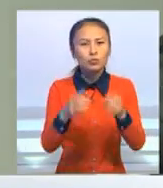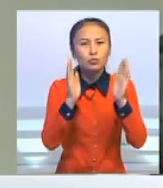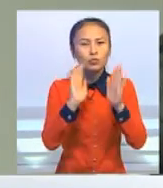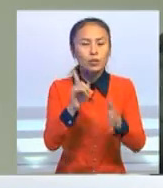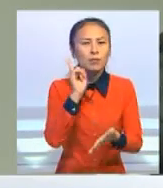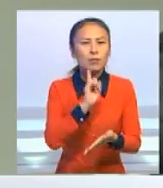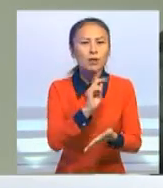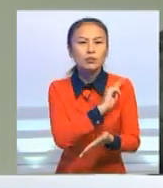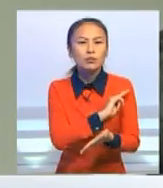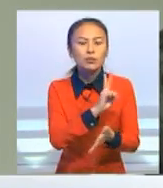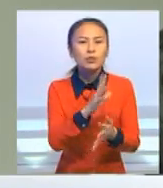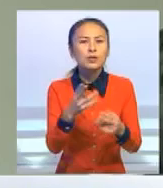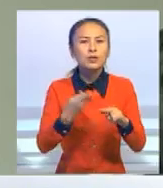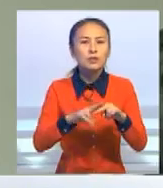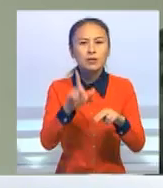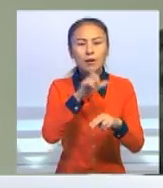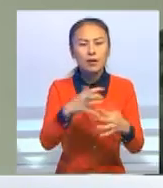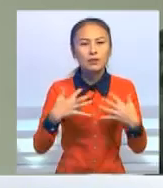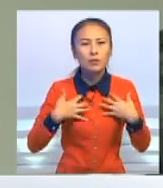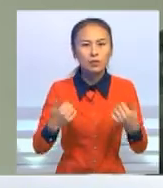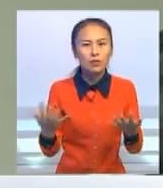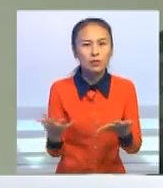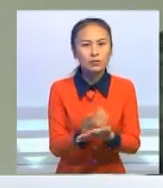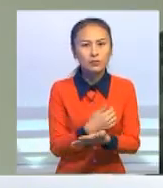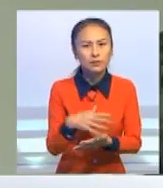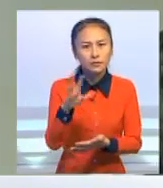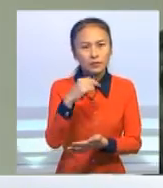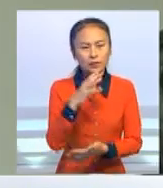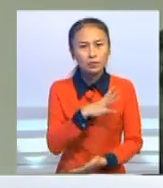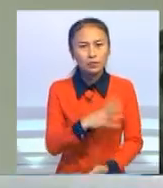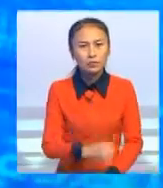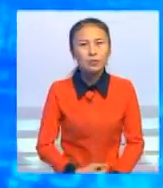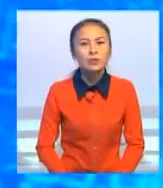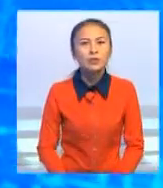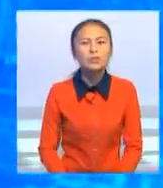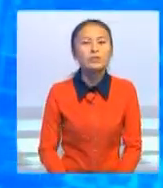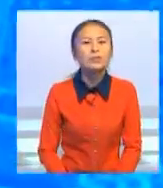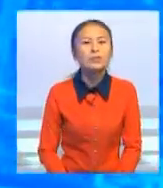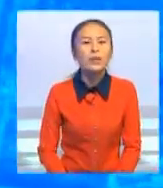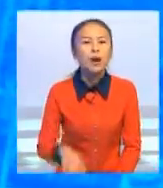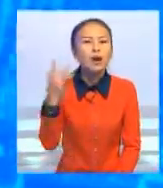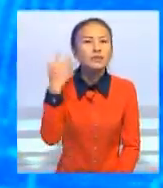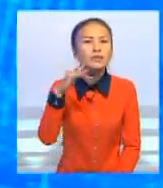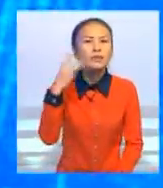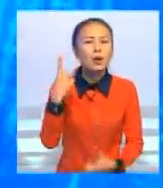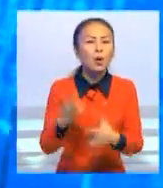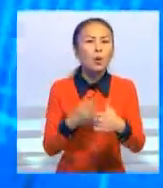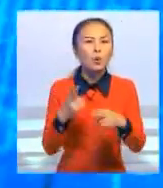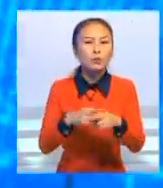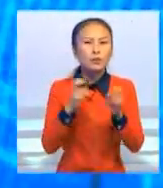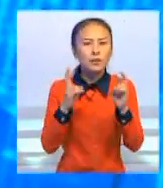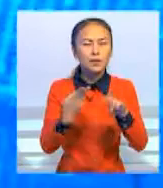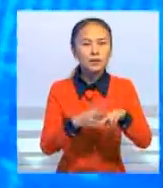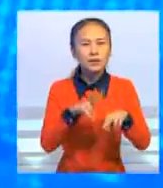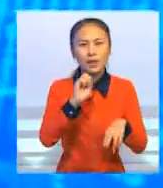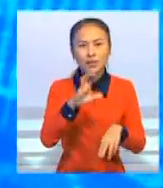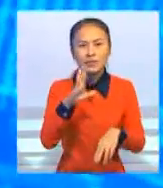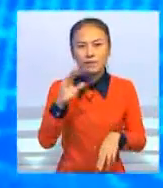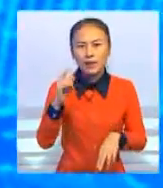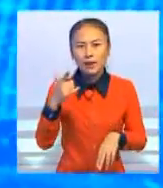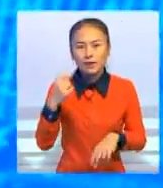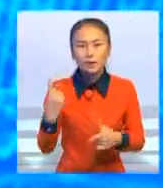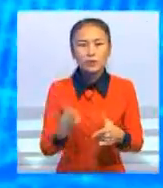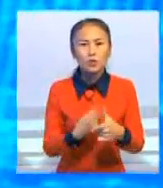жұмыстар кезінде аман қалған адамдардың да шығып қалатын жоққа шығармаймыз. АКШ-тың федералды қауіпсіздік қызметі